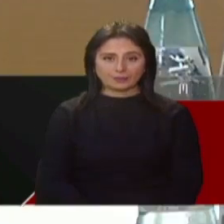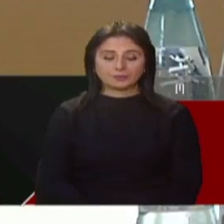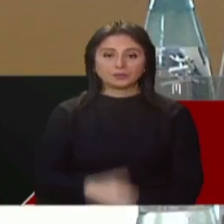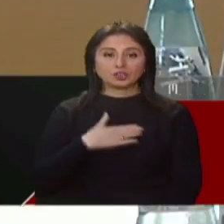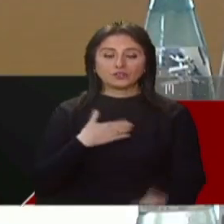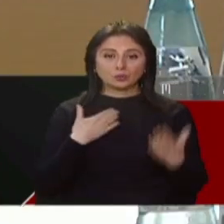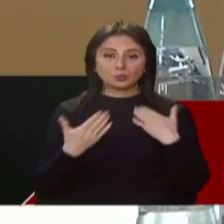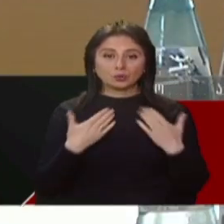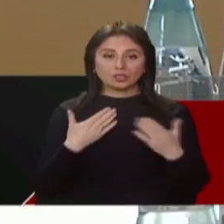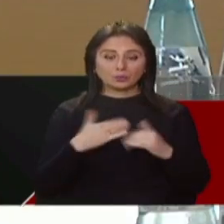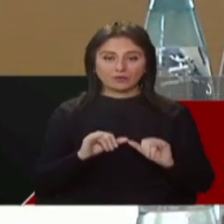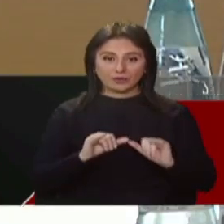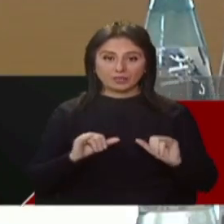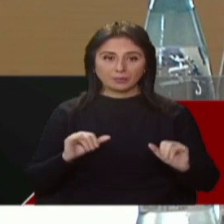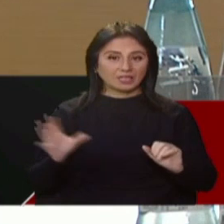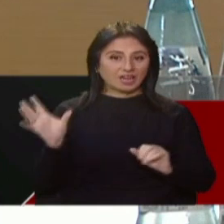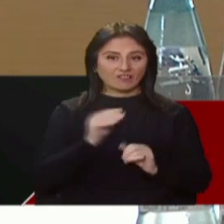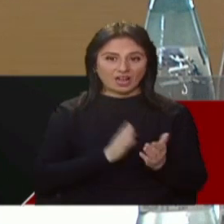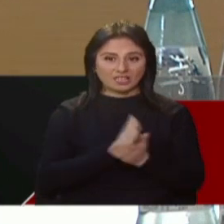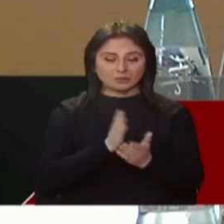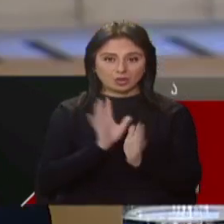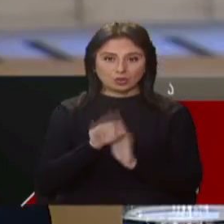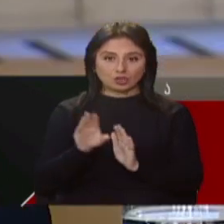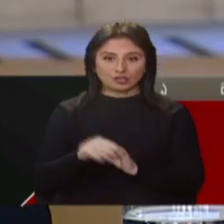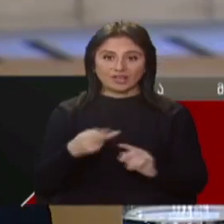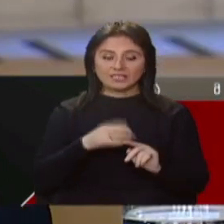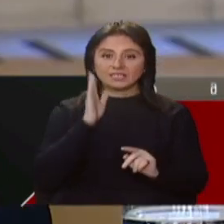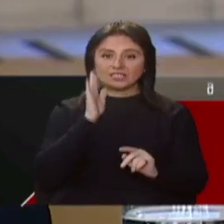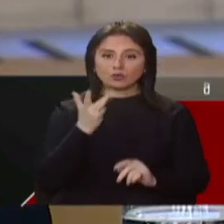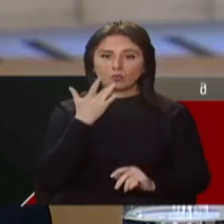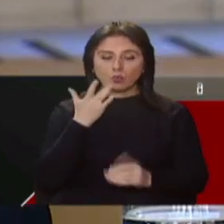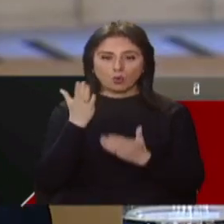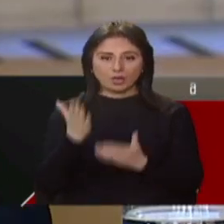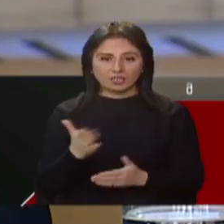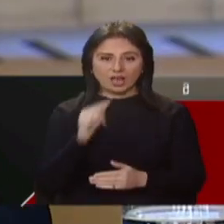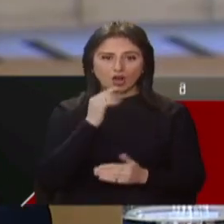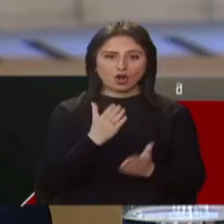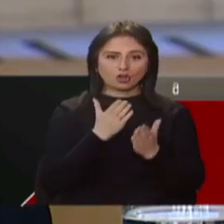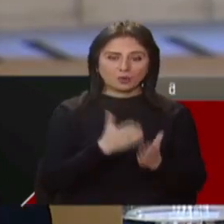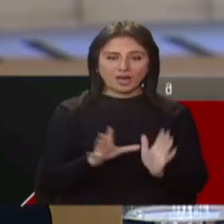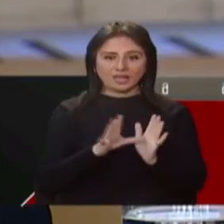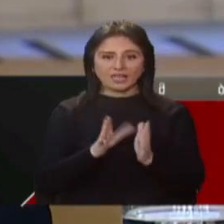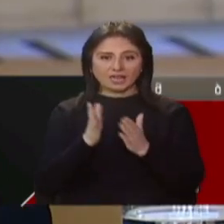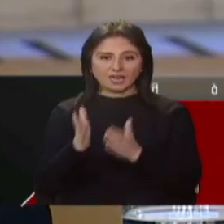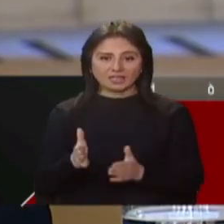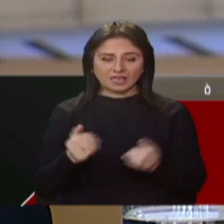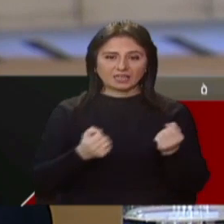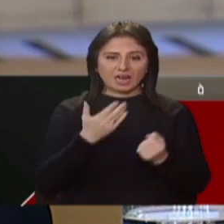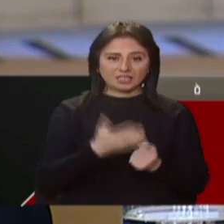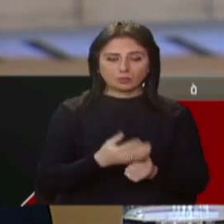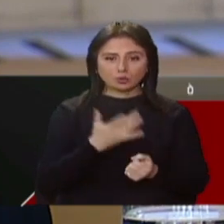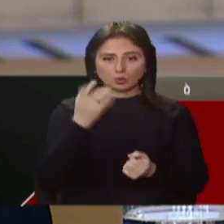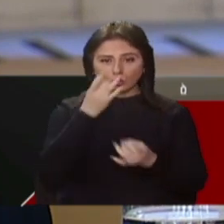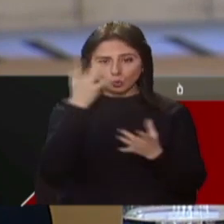Çün yurtiyetobebi vitarde bak velas peroşe. Sikneba politika, ekonomika, energetika, transporti,